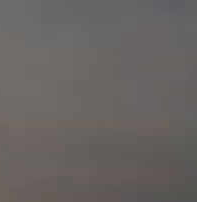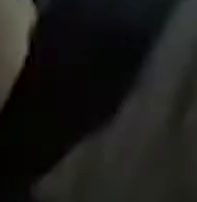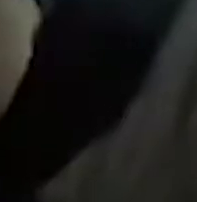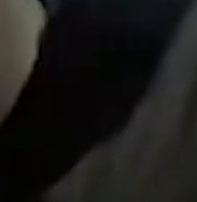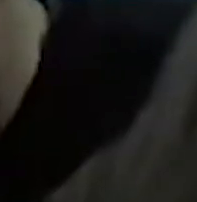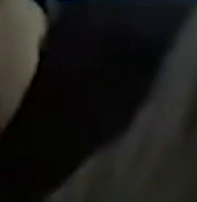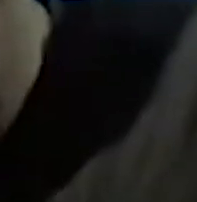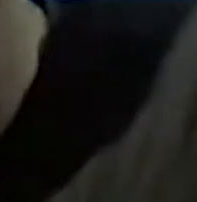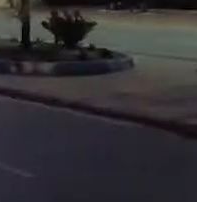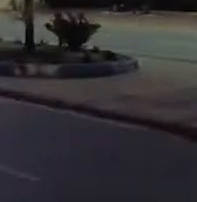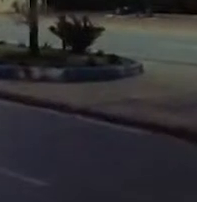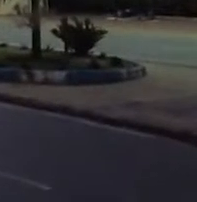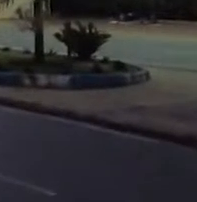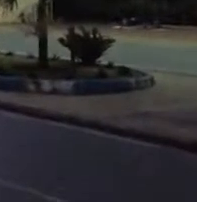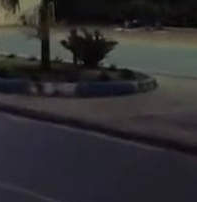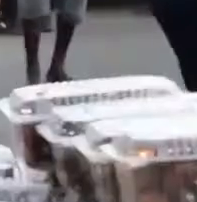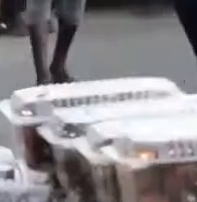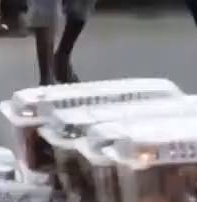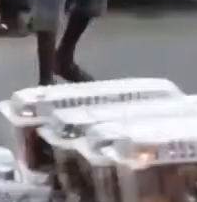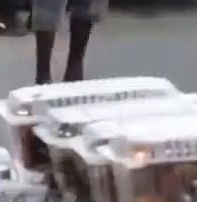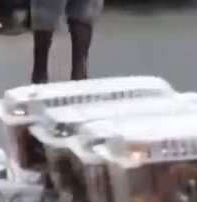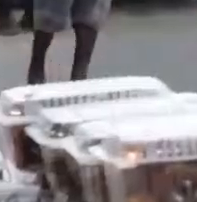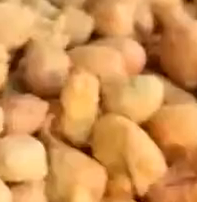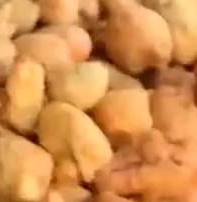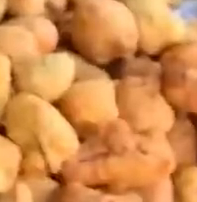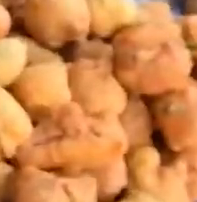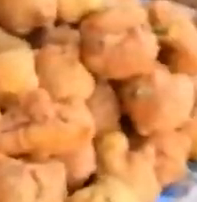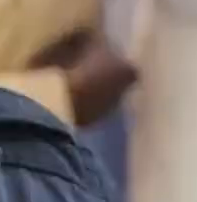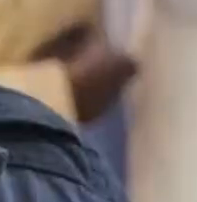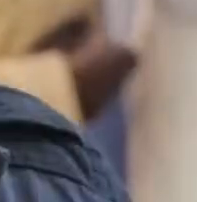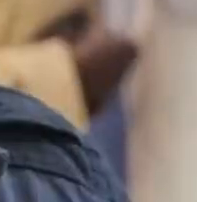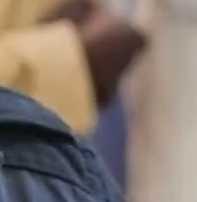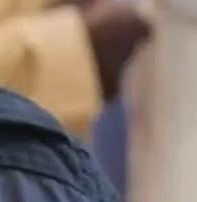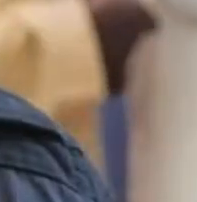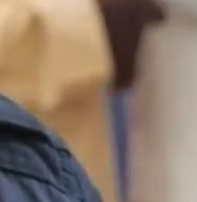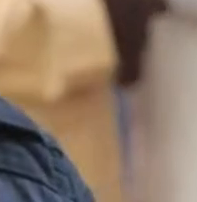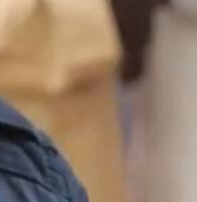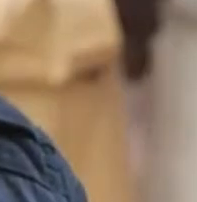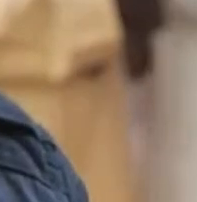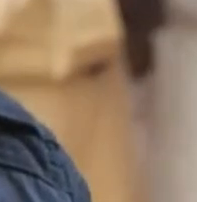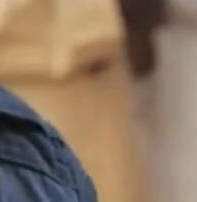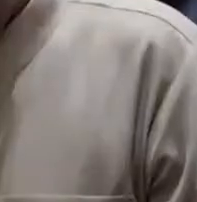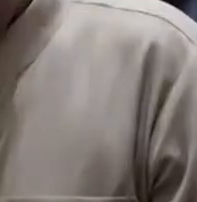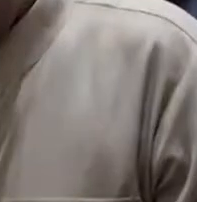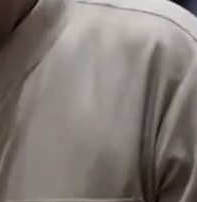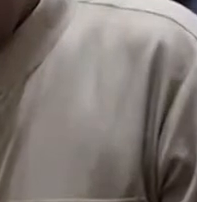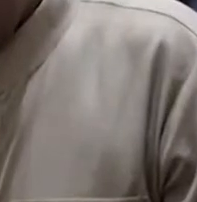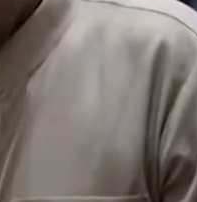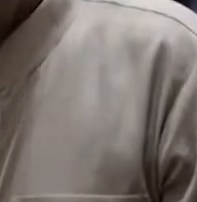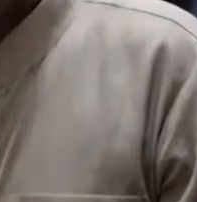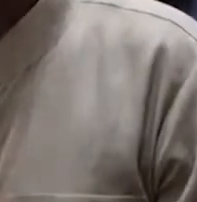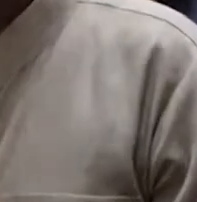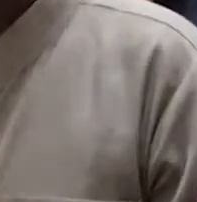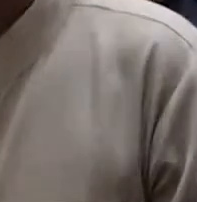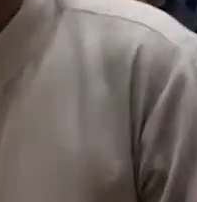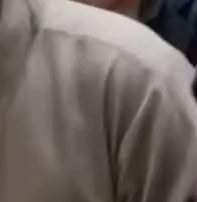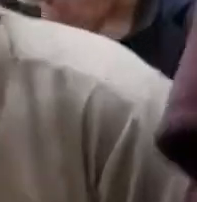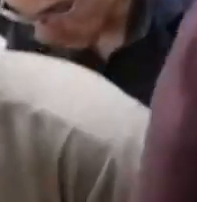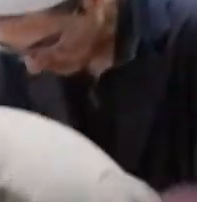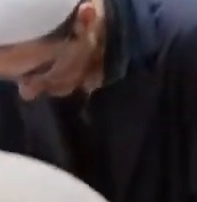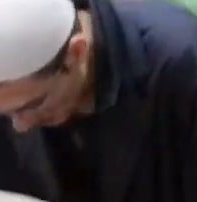KBC Channel 1 imeandaa vipindi speciali katika mwezi mtukufu wa Ramadhan mwaka huu kwa ajili yako. Allahu Akbar.